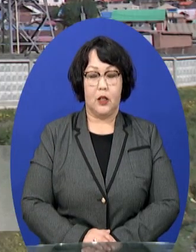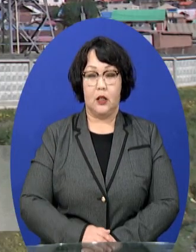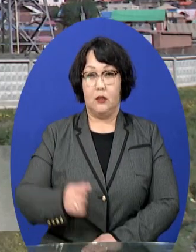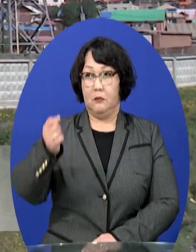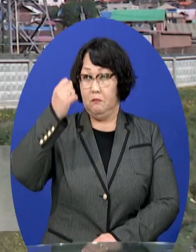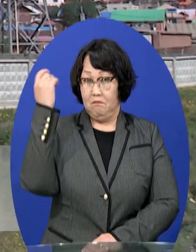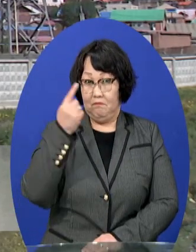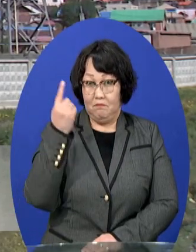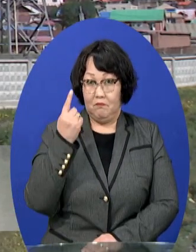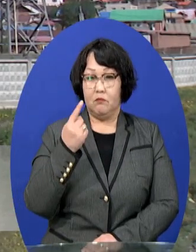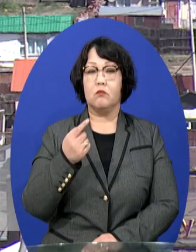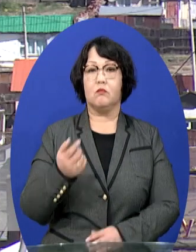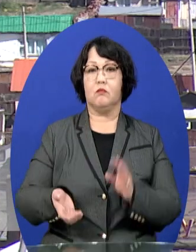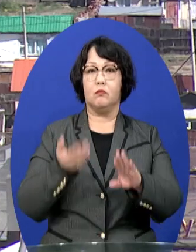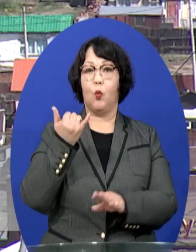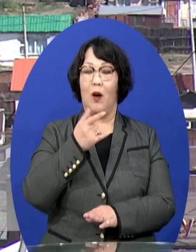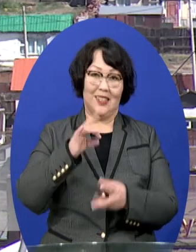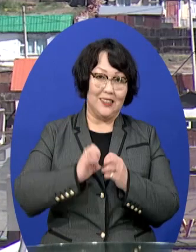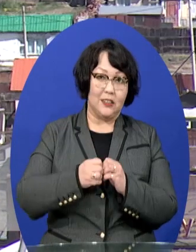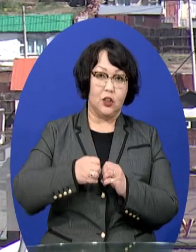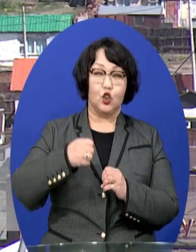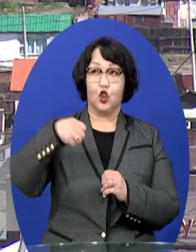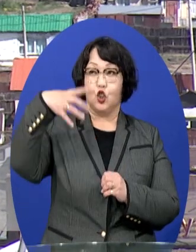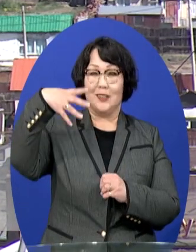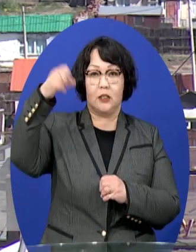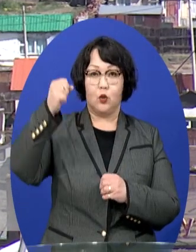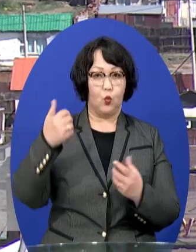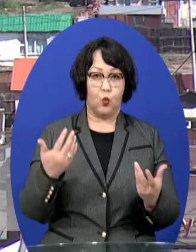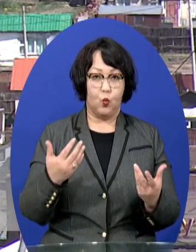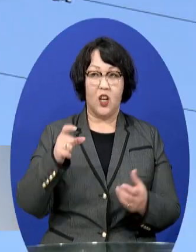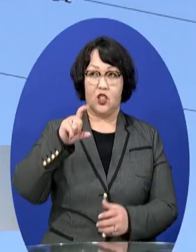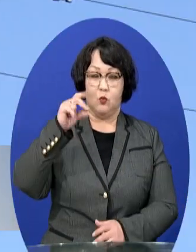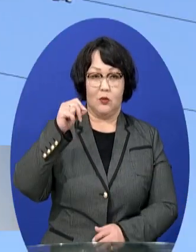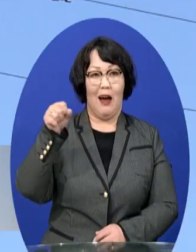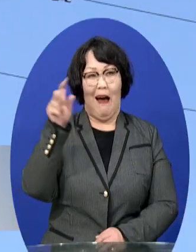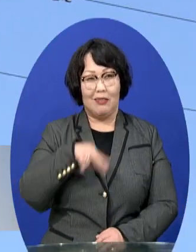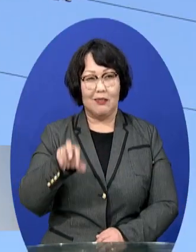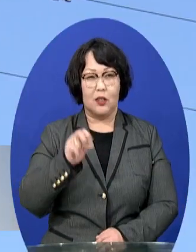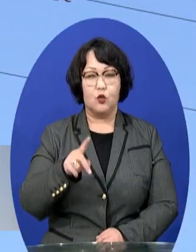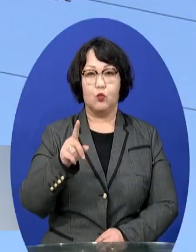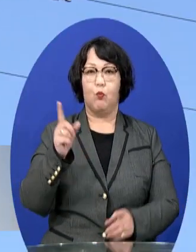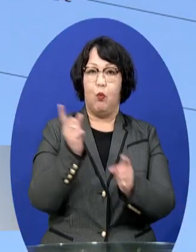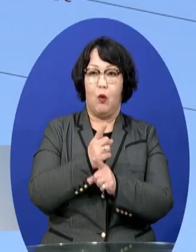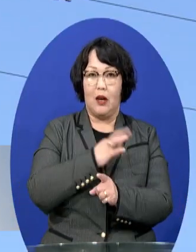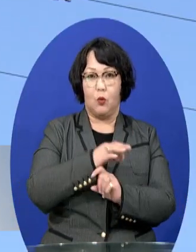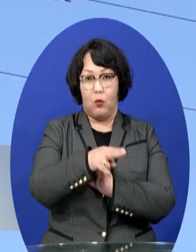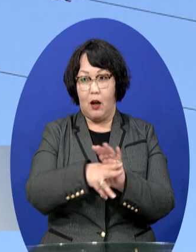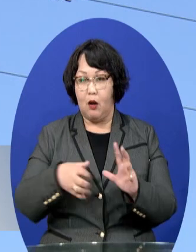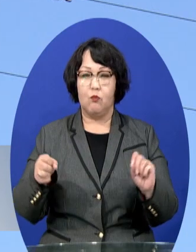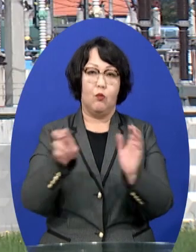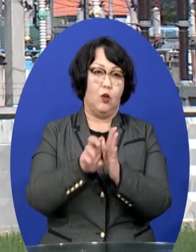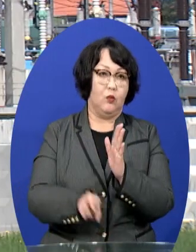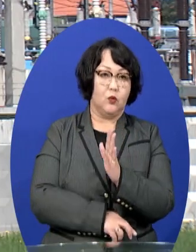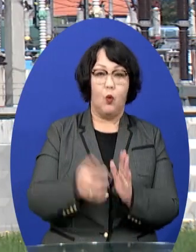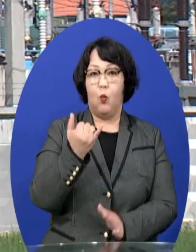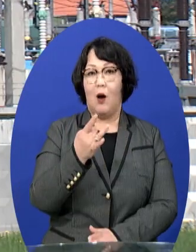цахилгааны тоолорыг ухаалаг систем шилжүүлснээр цахилгааны тасалдал үүсэхгүй, мөн эрчим хүчний алдагдал зөв бүс хэрэглээ буурах давуу талтай юм а. Нэг дор ухаалаг систем